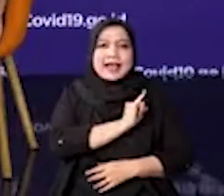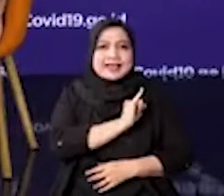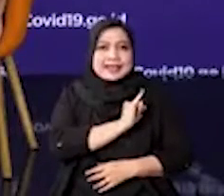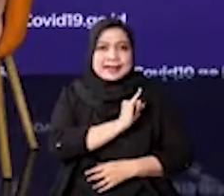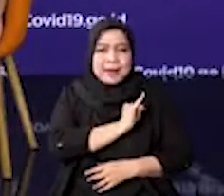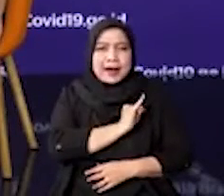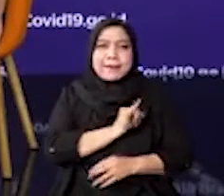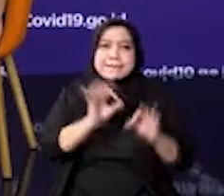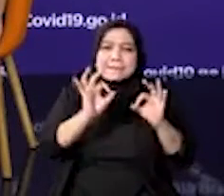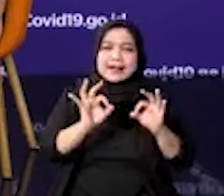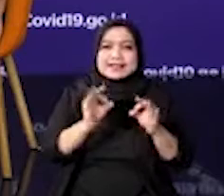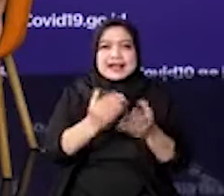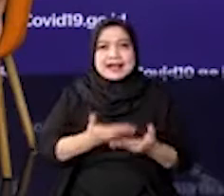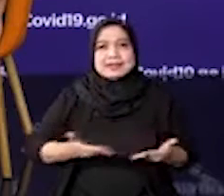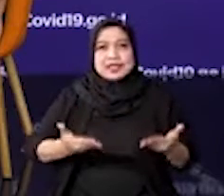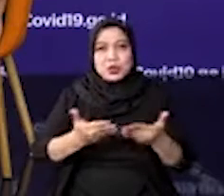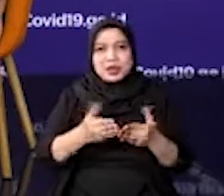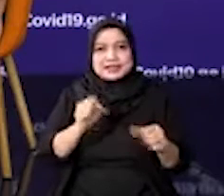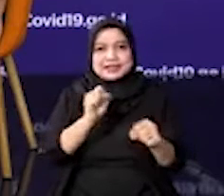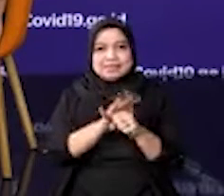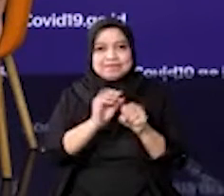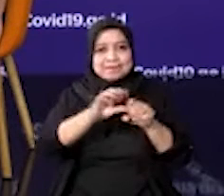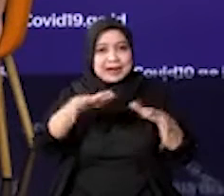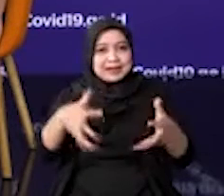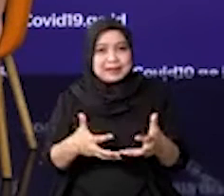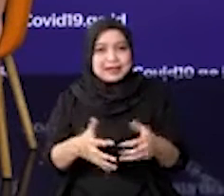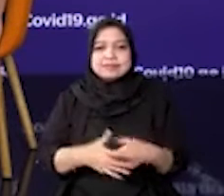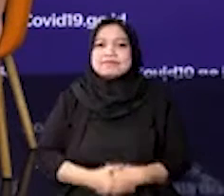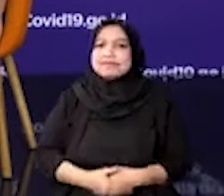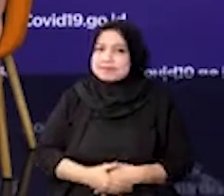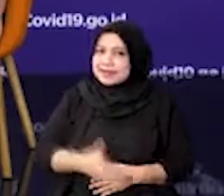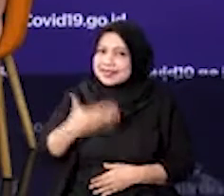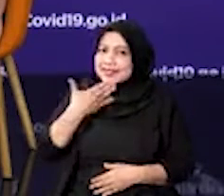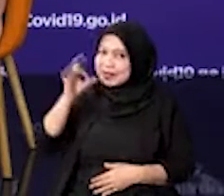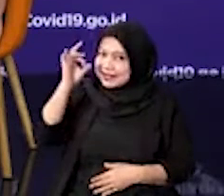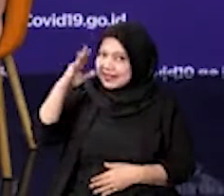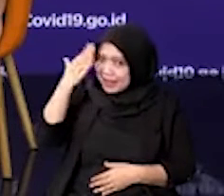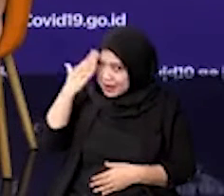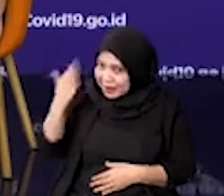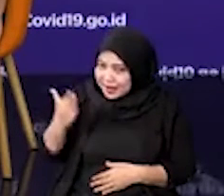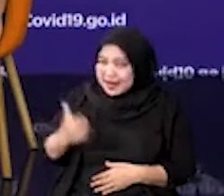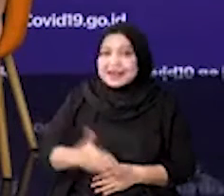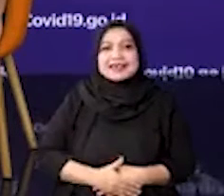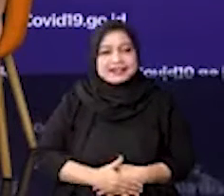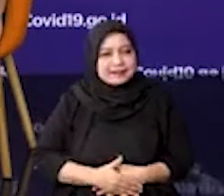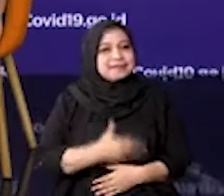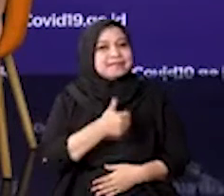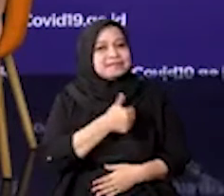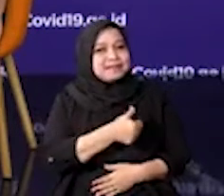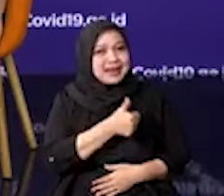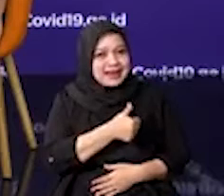juga ketika liburan apa kabar Habib sehat hari ini Alhamdulillah salam